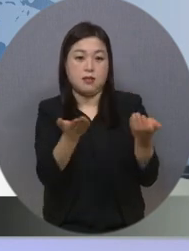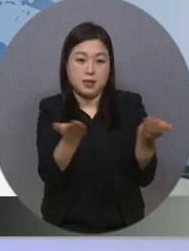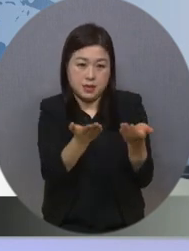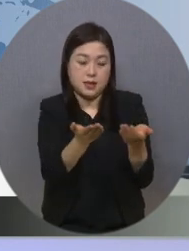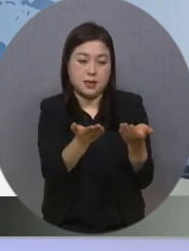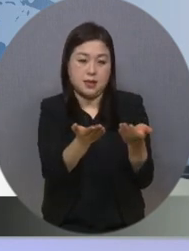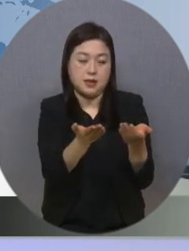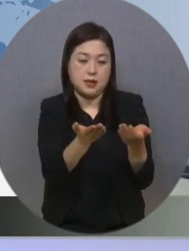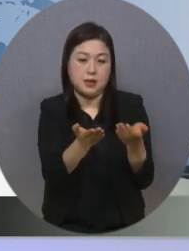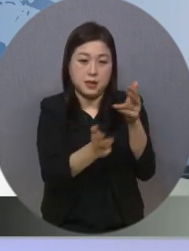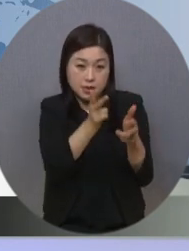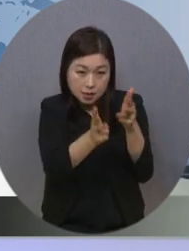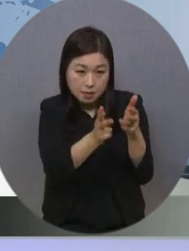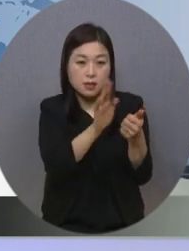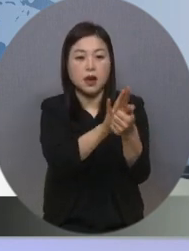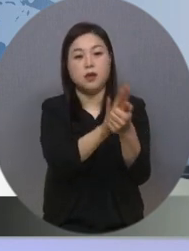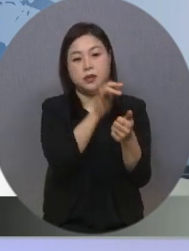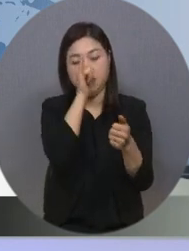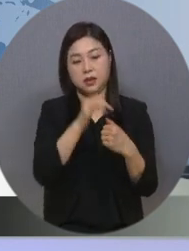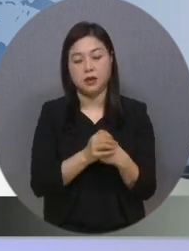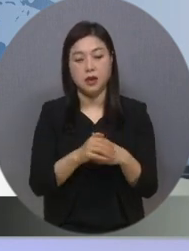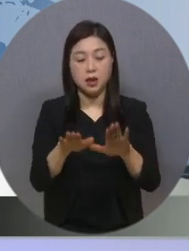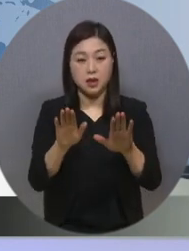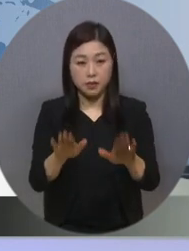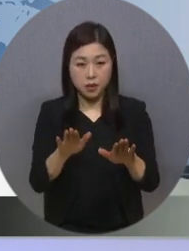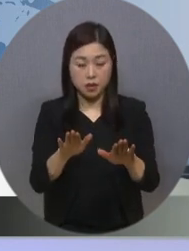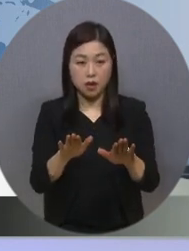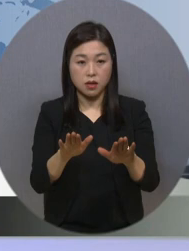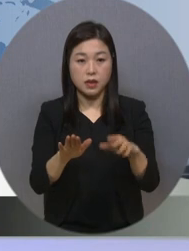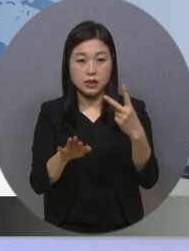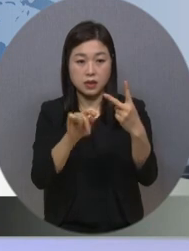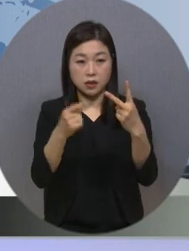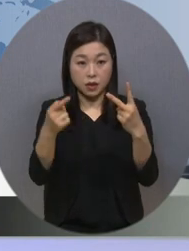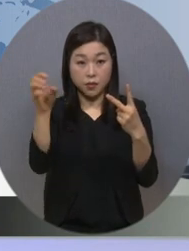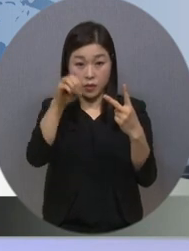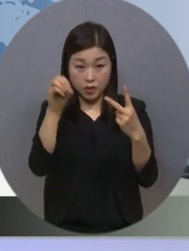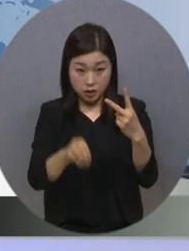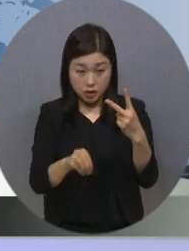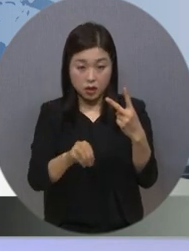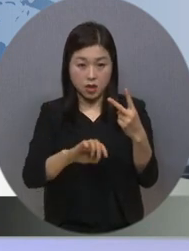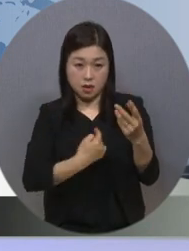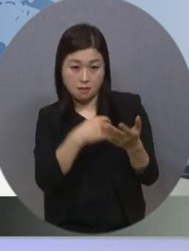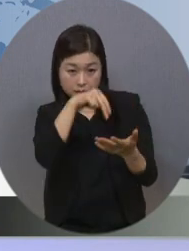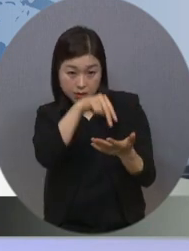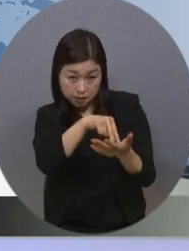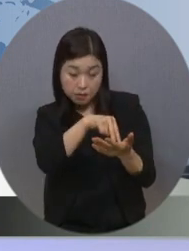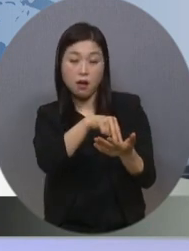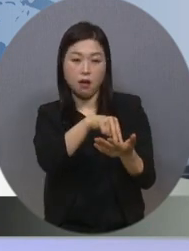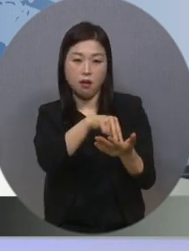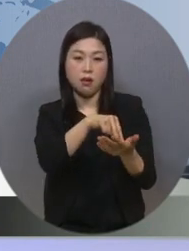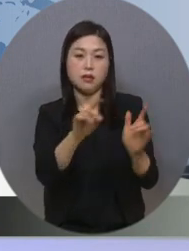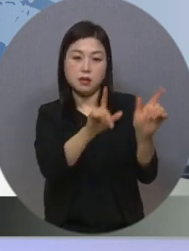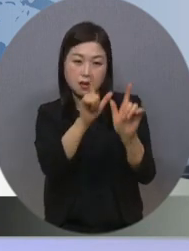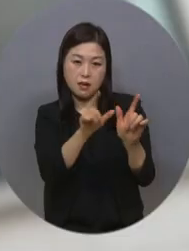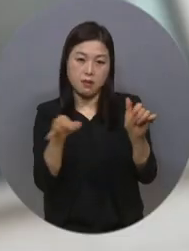지원을 강화하고자 이달부터 2.1% 인상된 자활급여를 지원합니다. 박성윤 기자입니다.